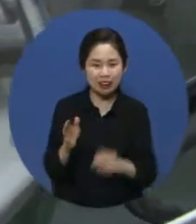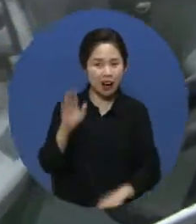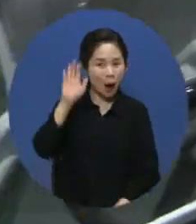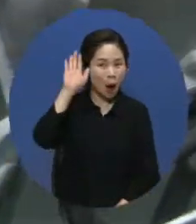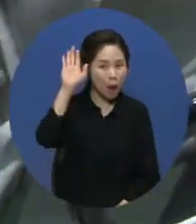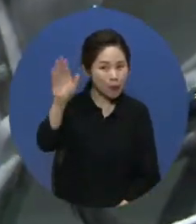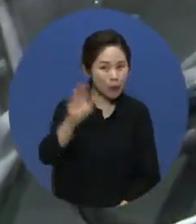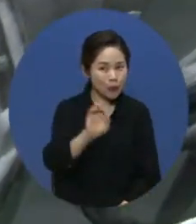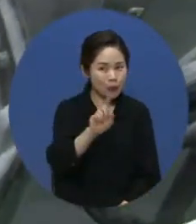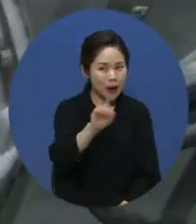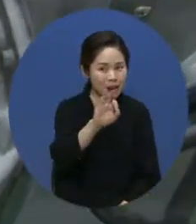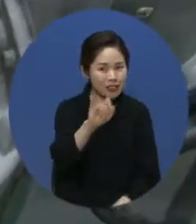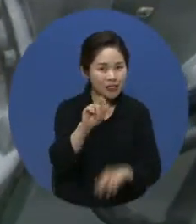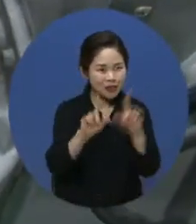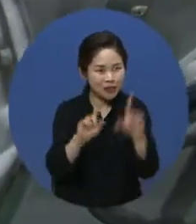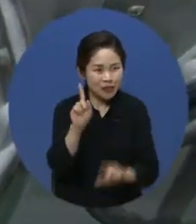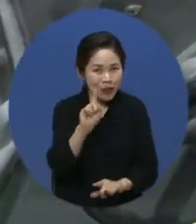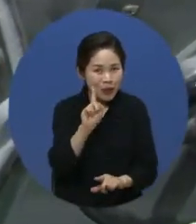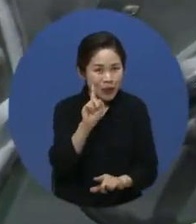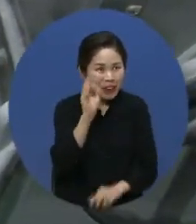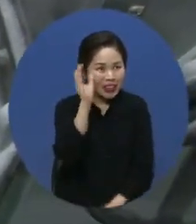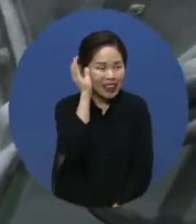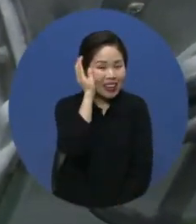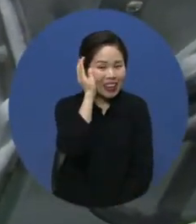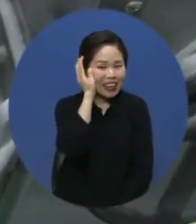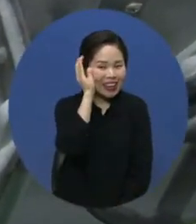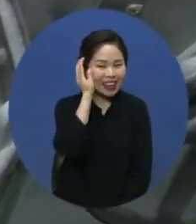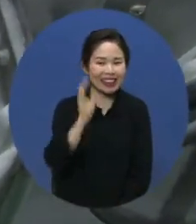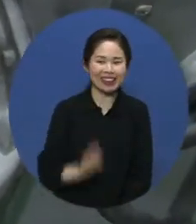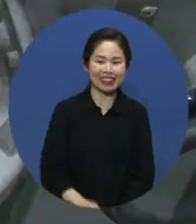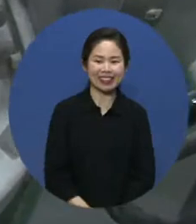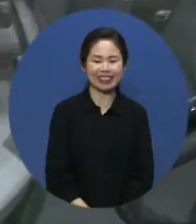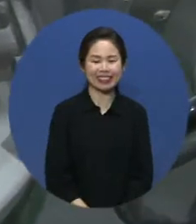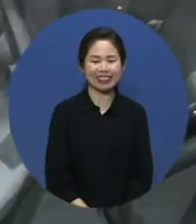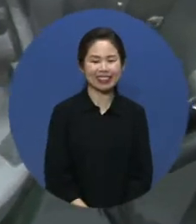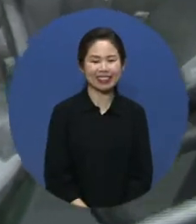나올지 벌써부터 기대가 되시죠?